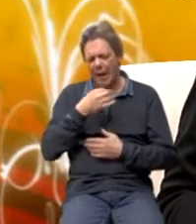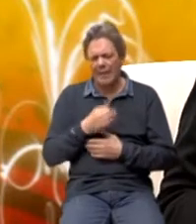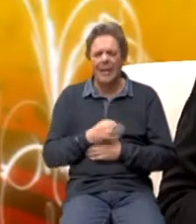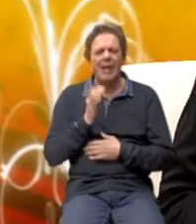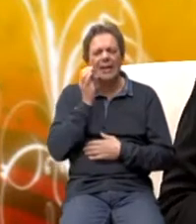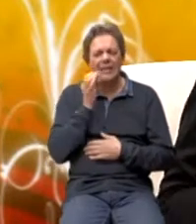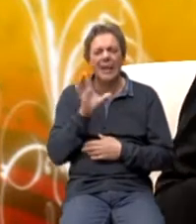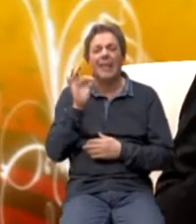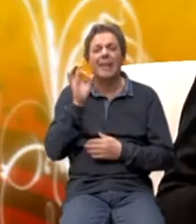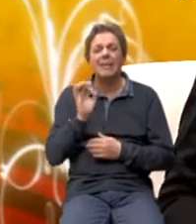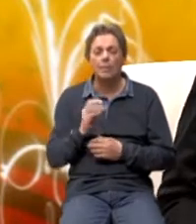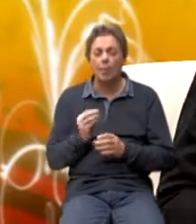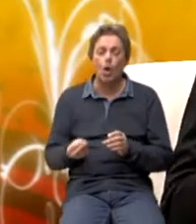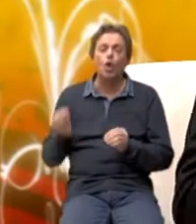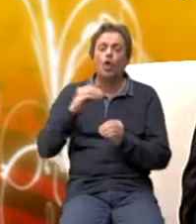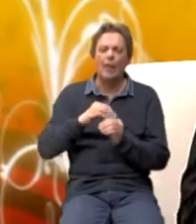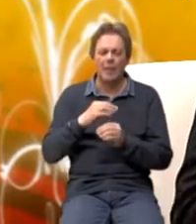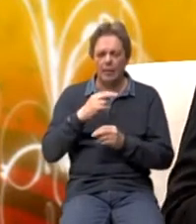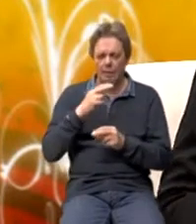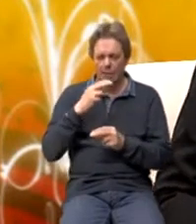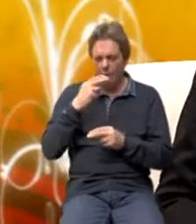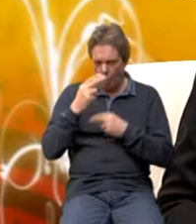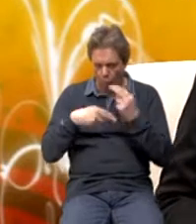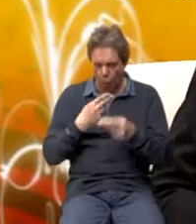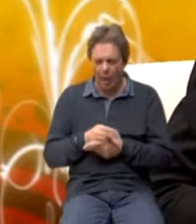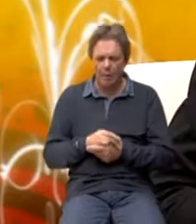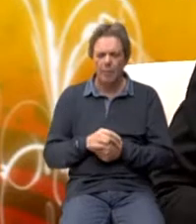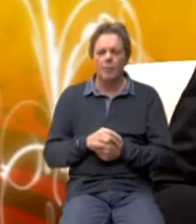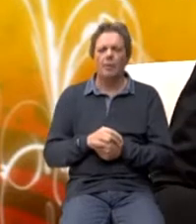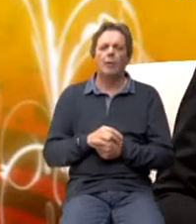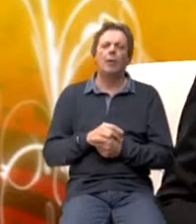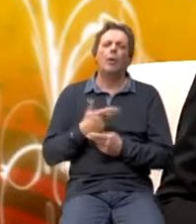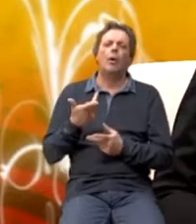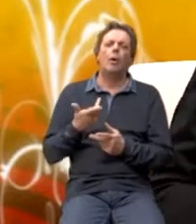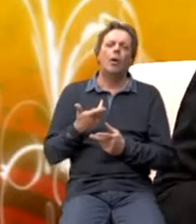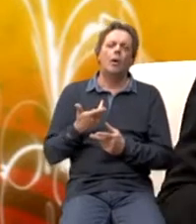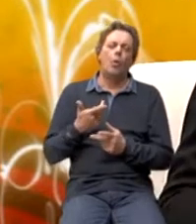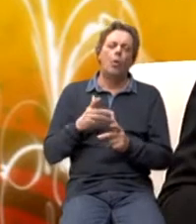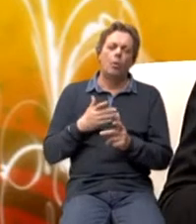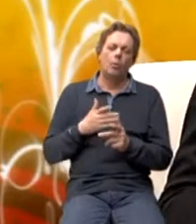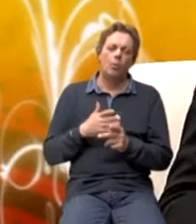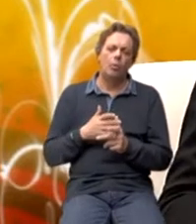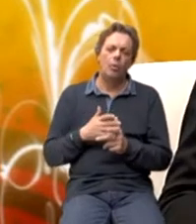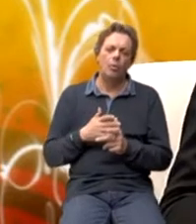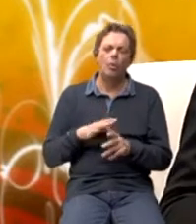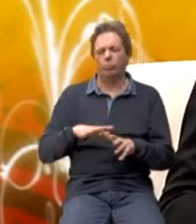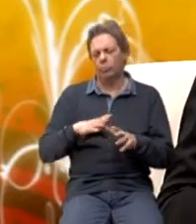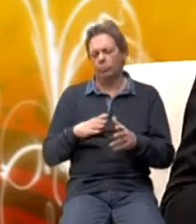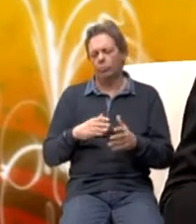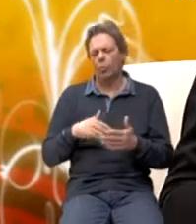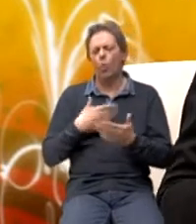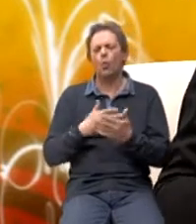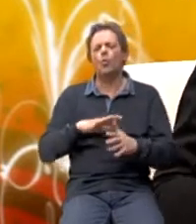rizika 10% dodatnih kontrola. Znači uz onu obveznu godišnju kontrolu 10% dodatno odnosu na ukupan broj